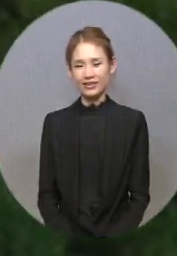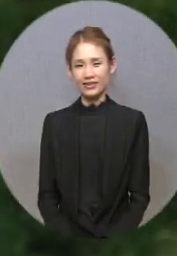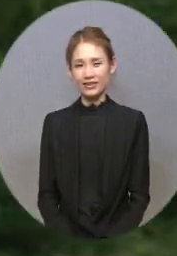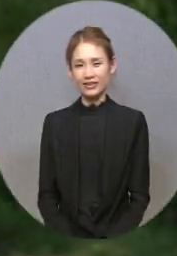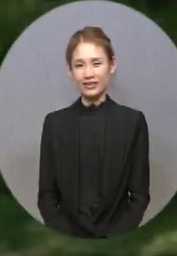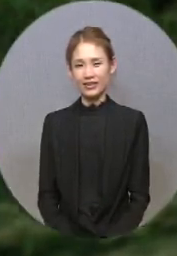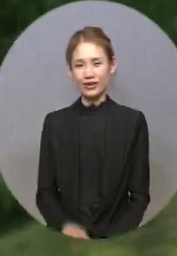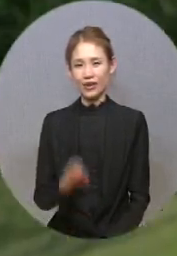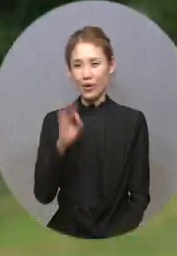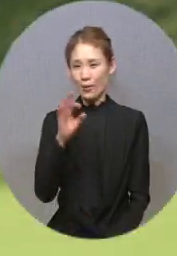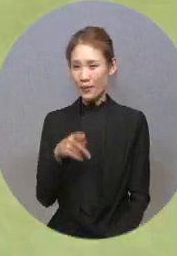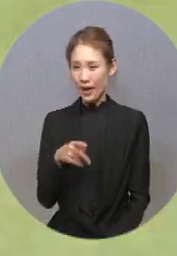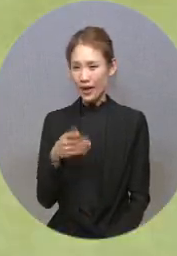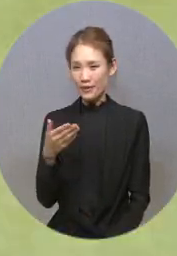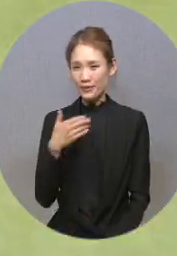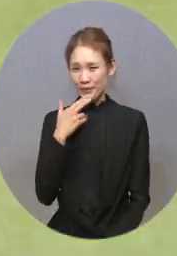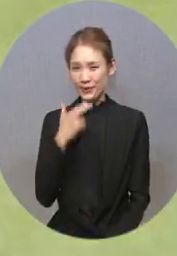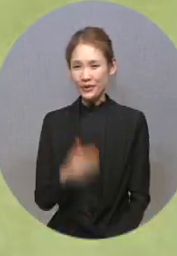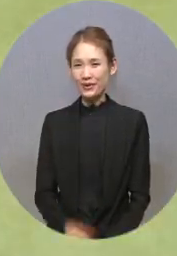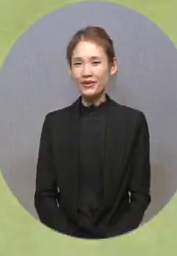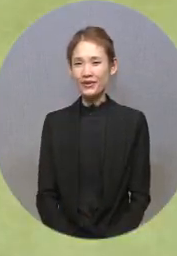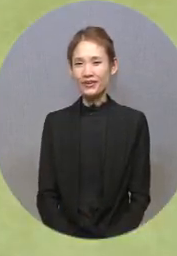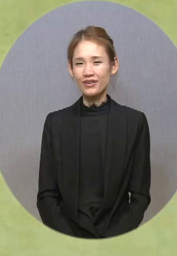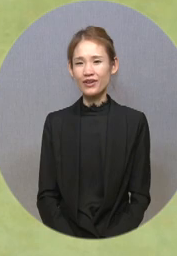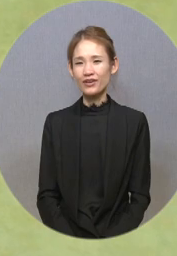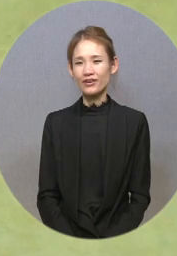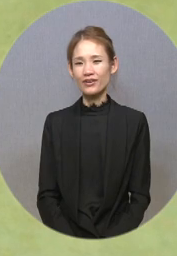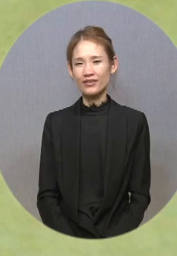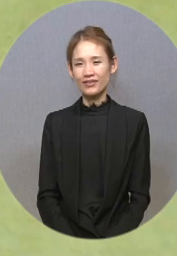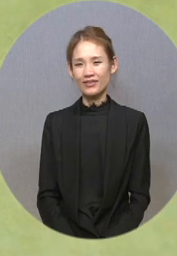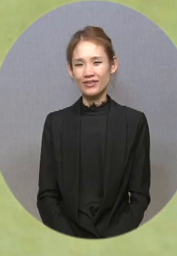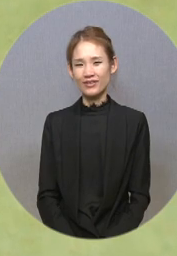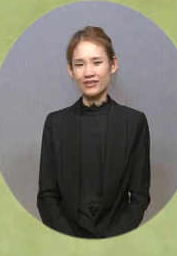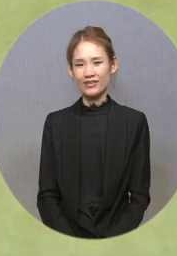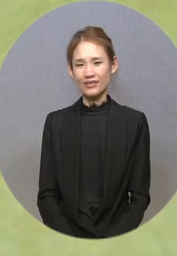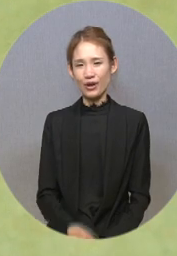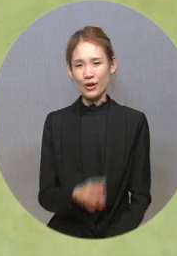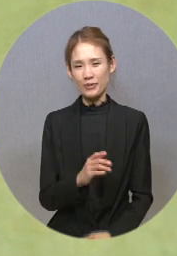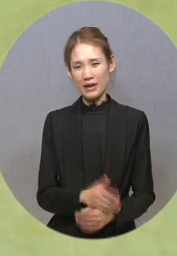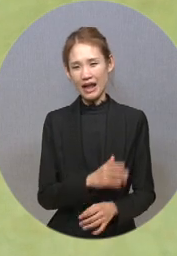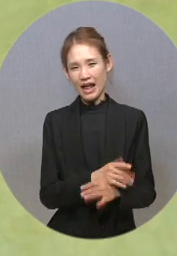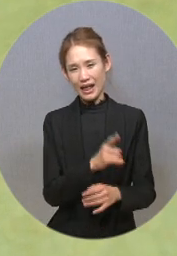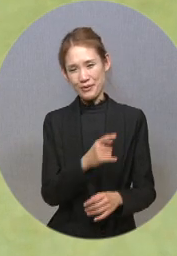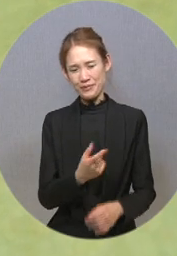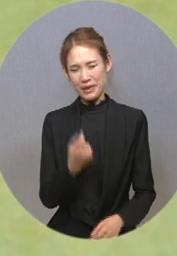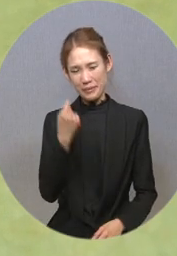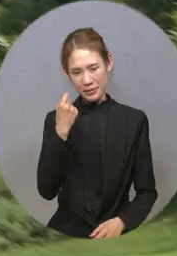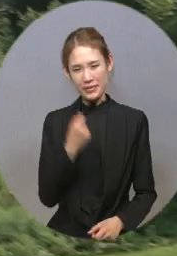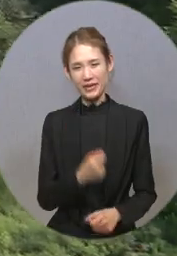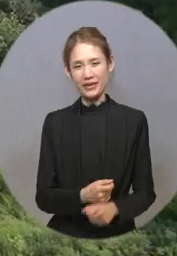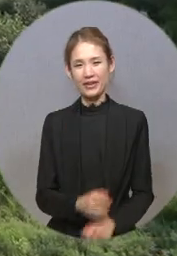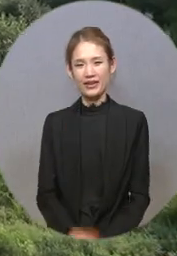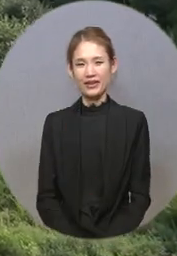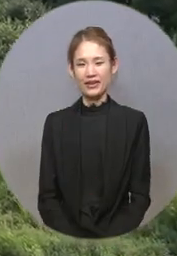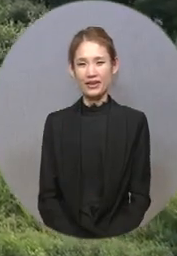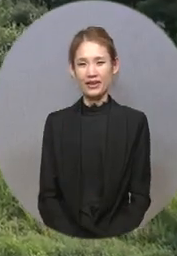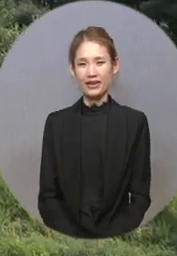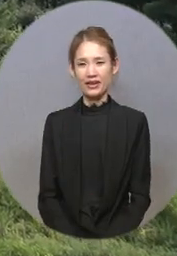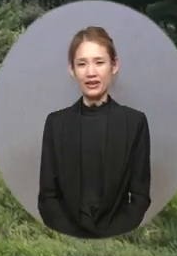오케이 안 주냐? 오빠 이거. 장난 아니야? 빨리 해라, 빨리. 진짜?